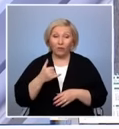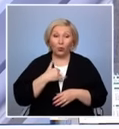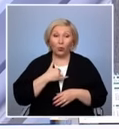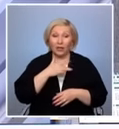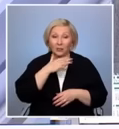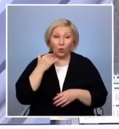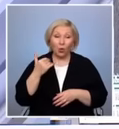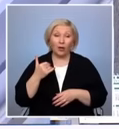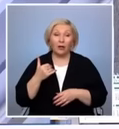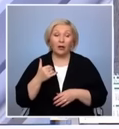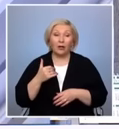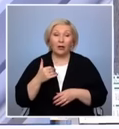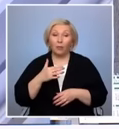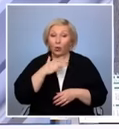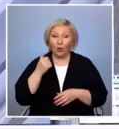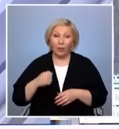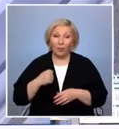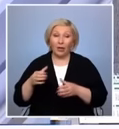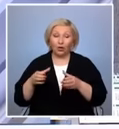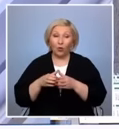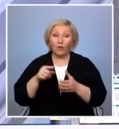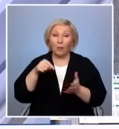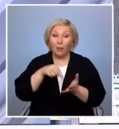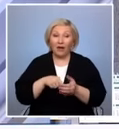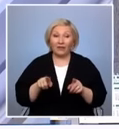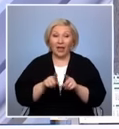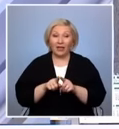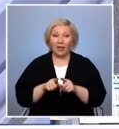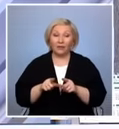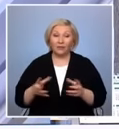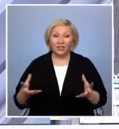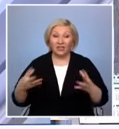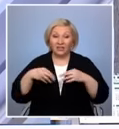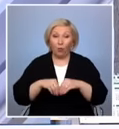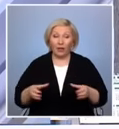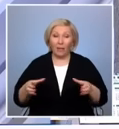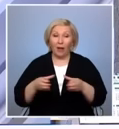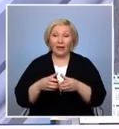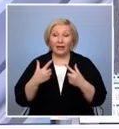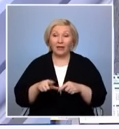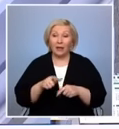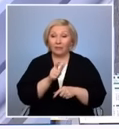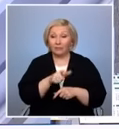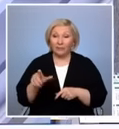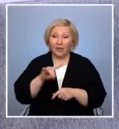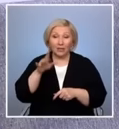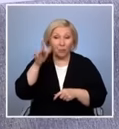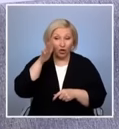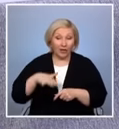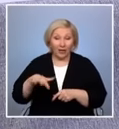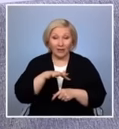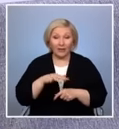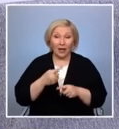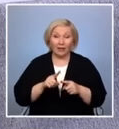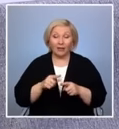бойцов. Сейчас воюет уже второй, третий состав этого батальона». Ну, согласитесь, очень неожиданное заявление,